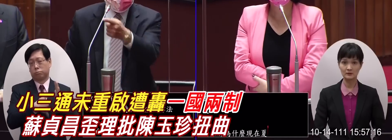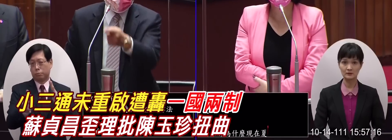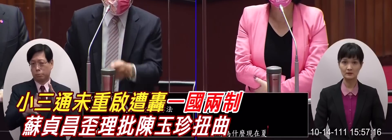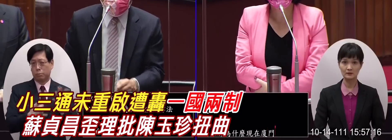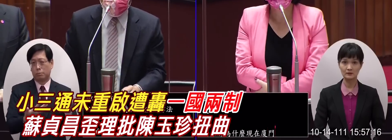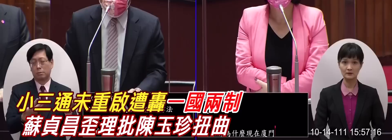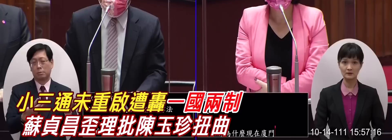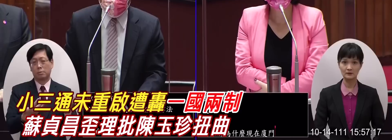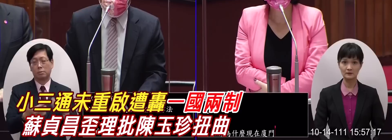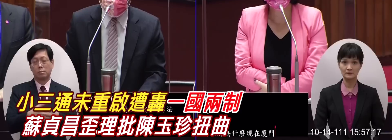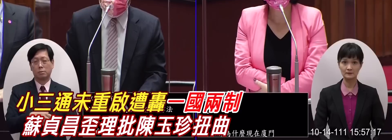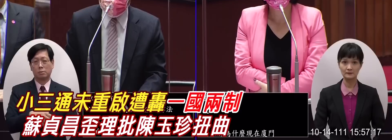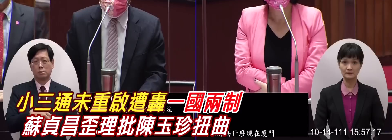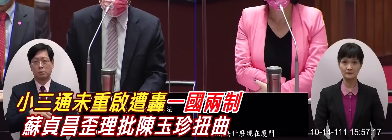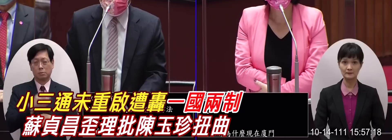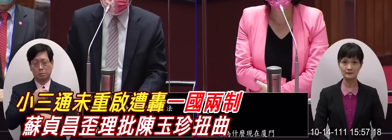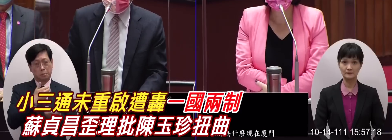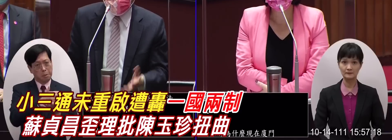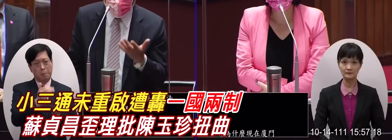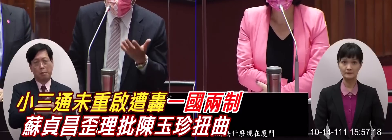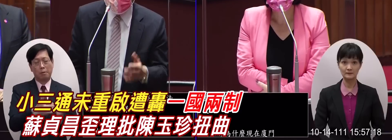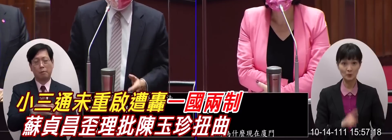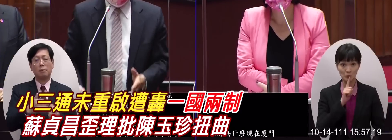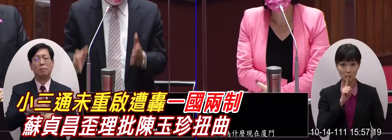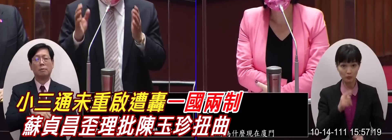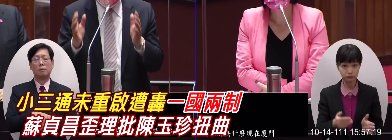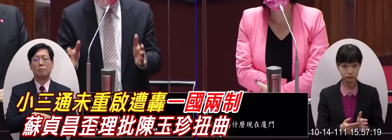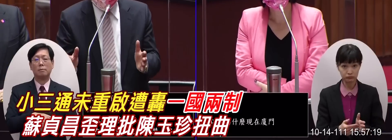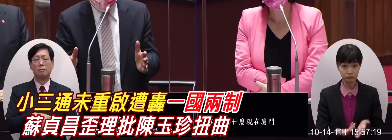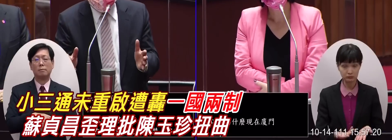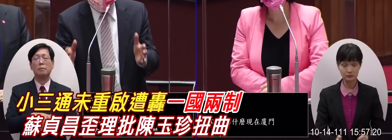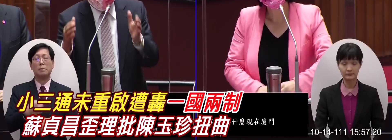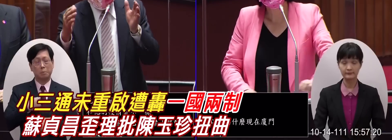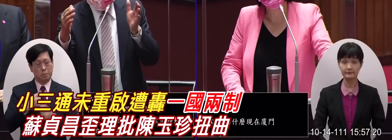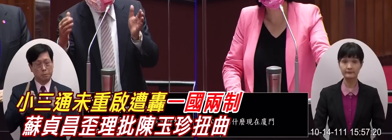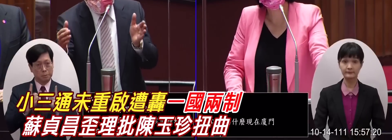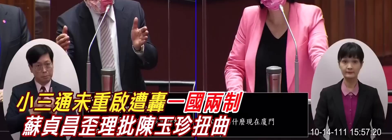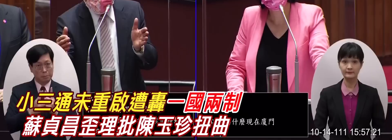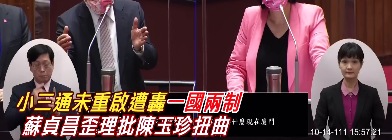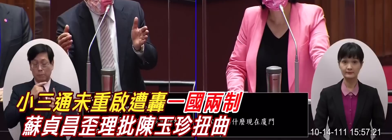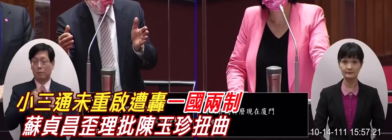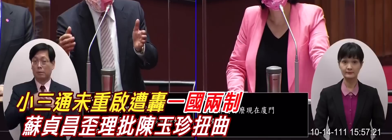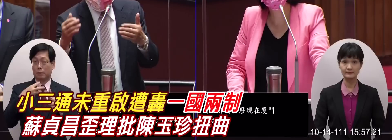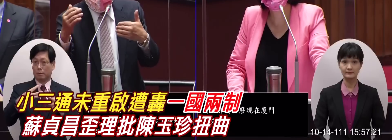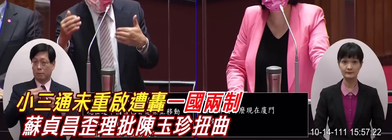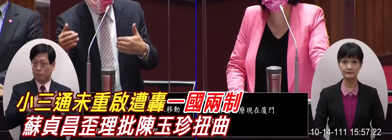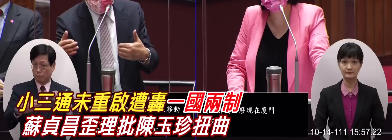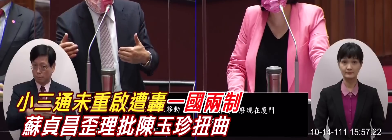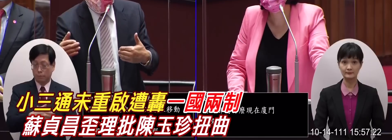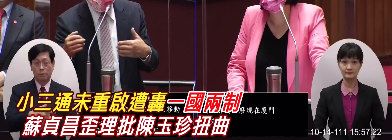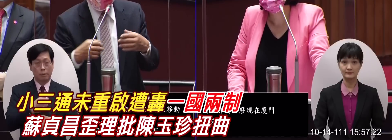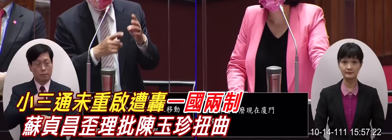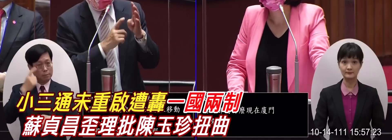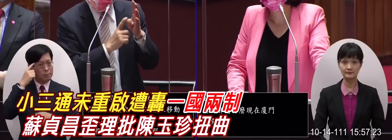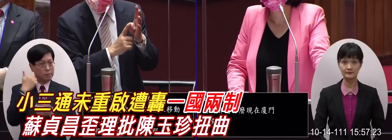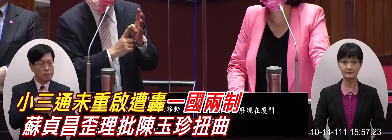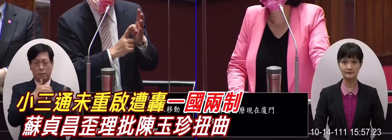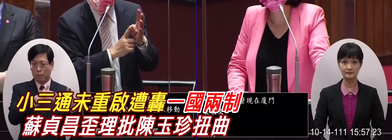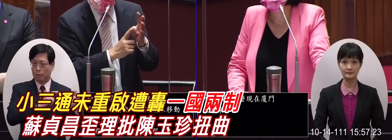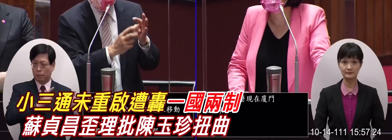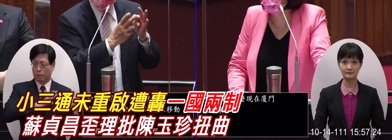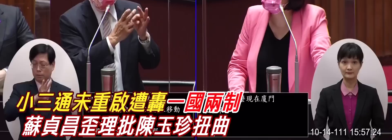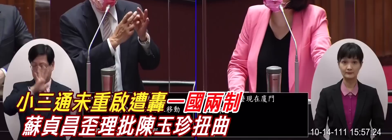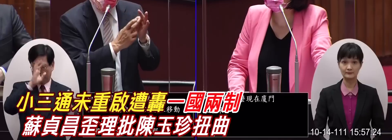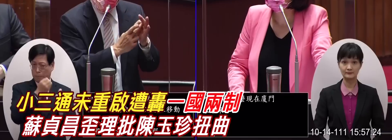你自己看看中国内部情形。 你说完了， 所以我们对于小山东要考量中国的疫